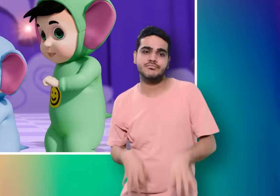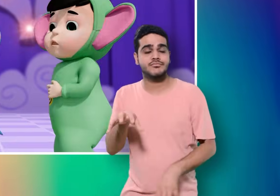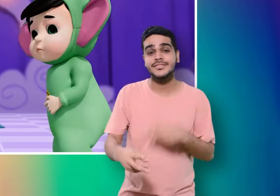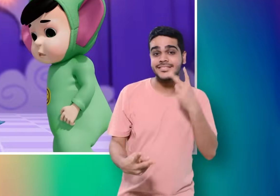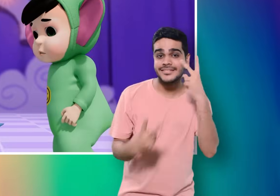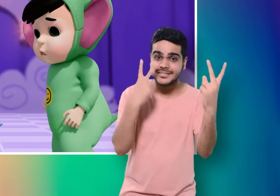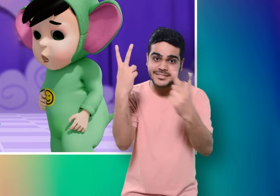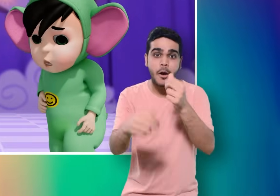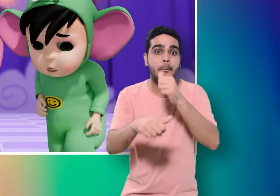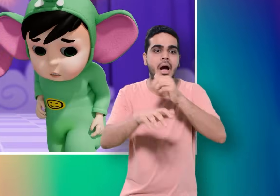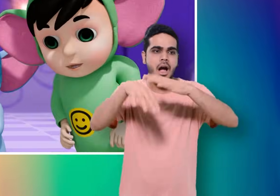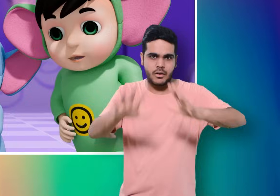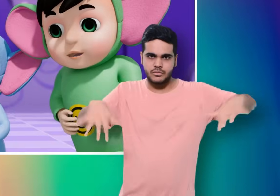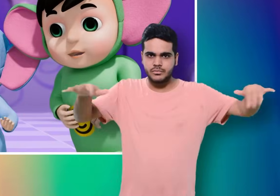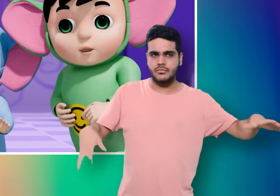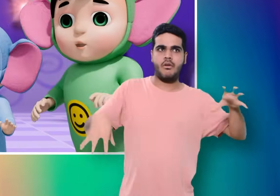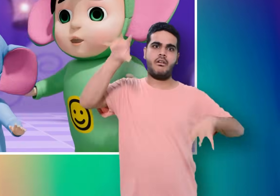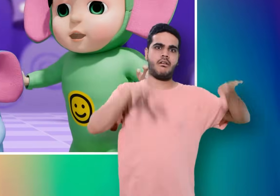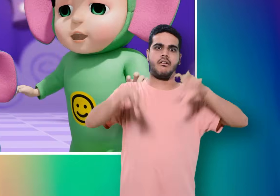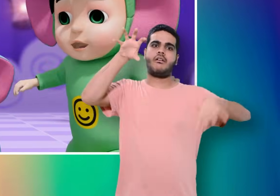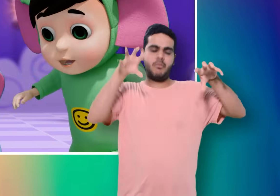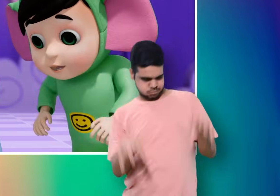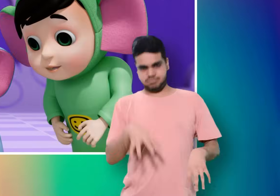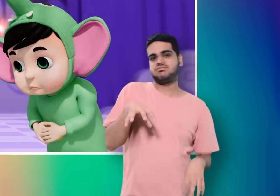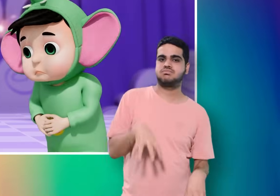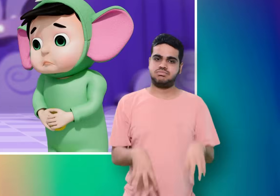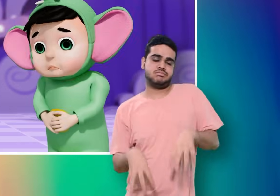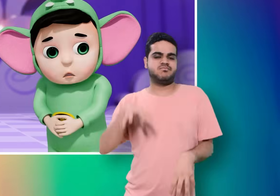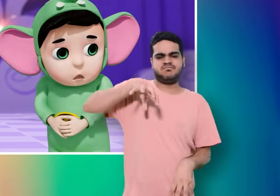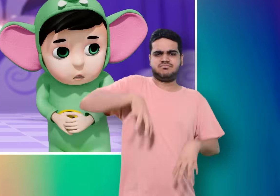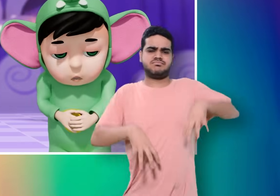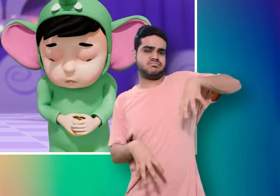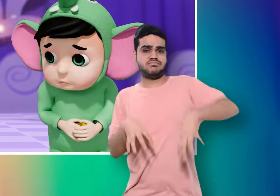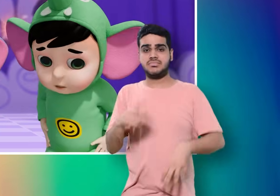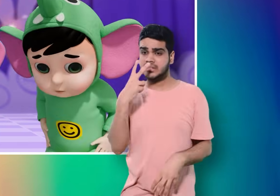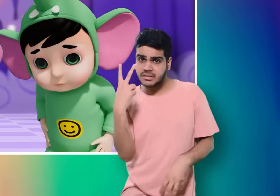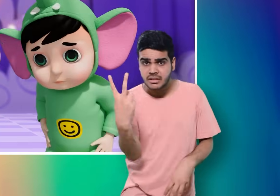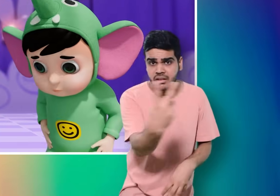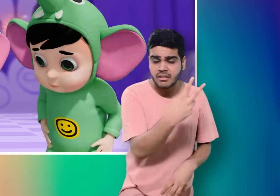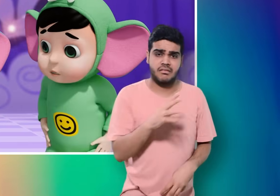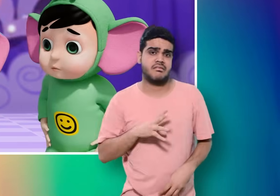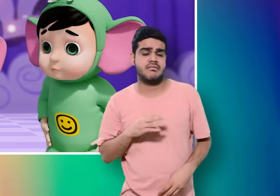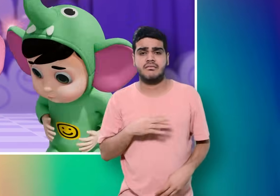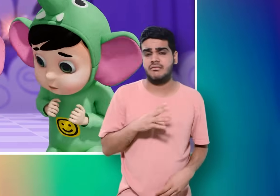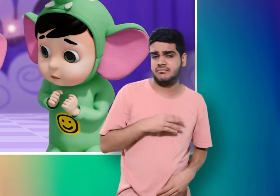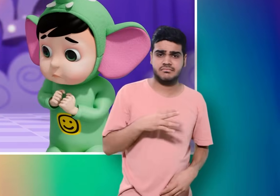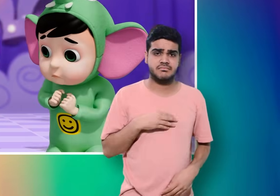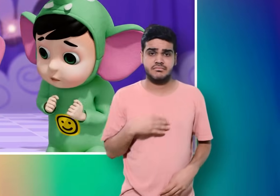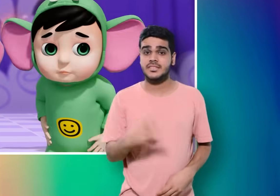गए, गहरी नदी में जाके वो फंसे। पानी को देखा, देख के